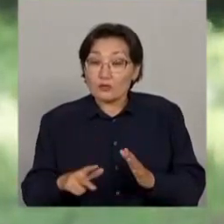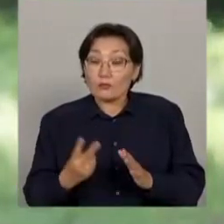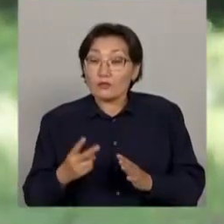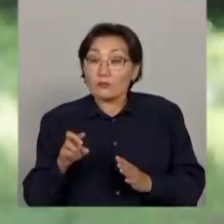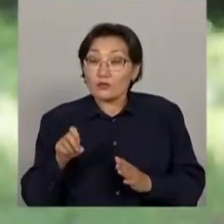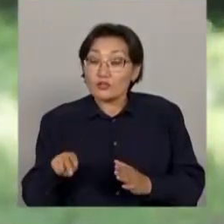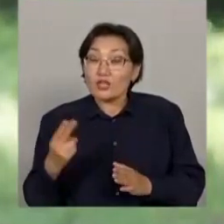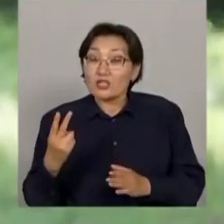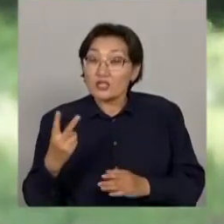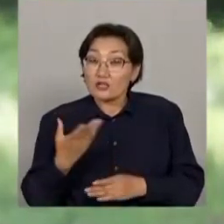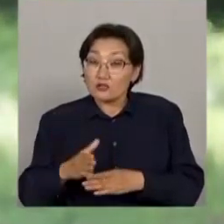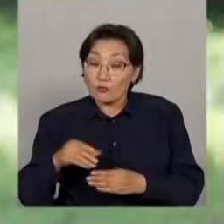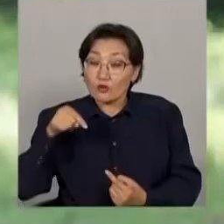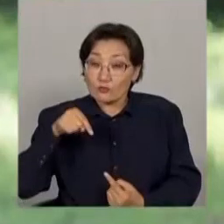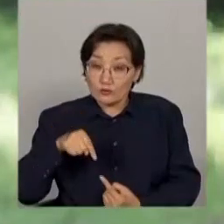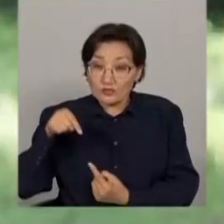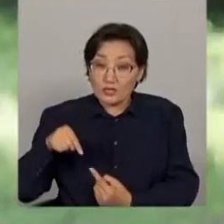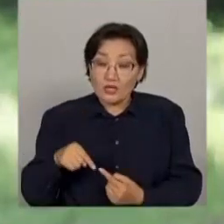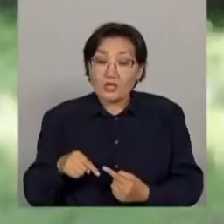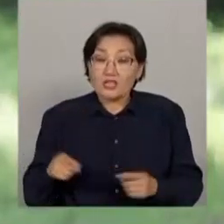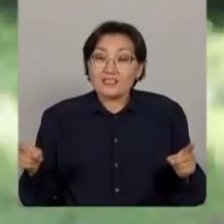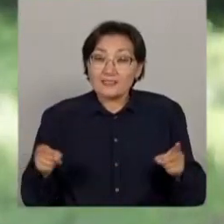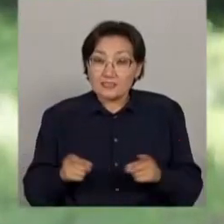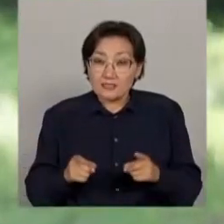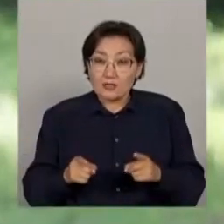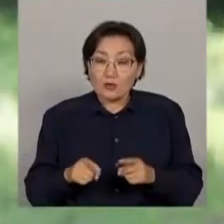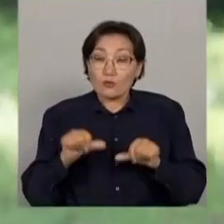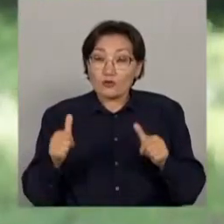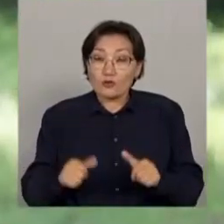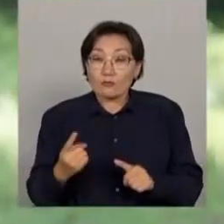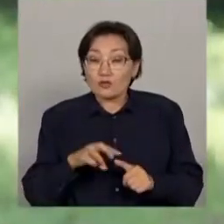232-ші баптың екінші бөлігі бойынша қысқаша формасында